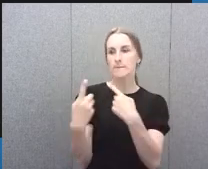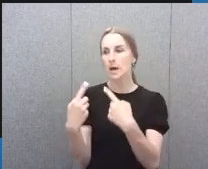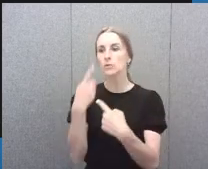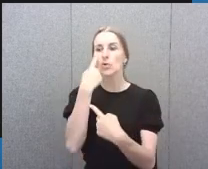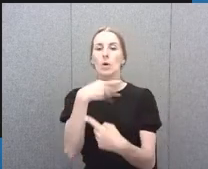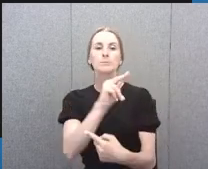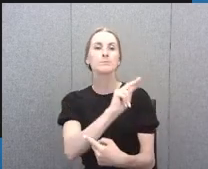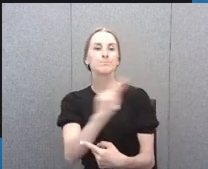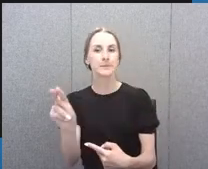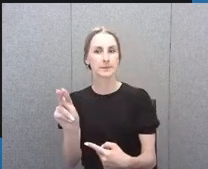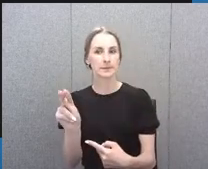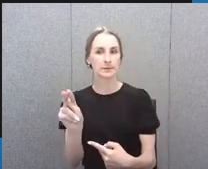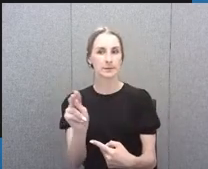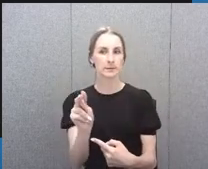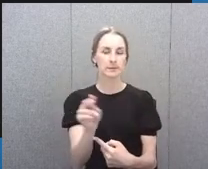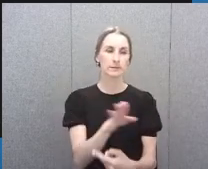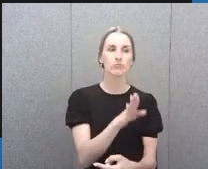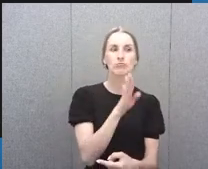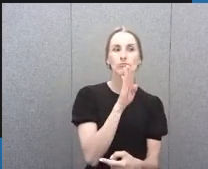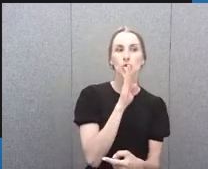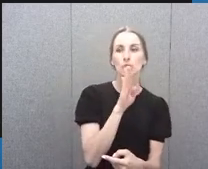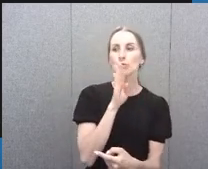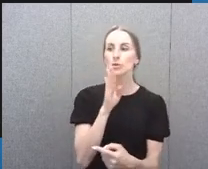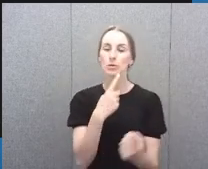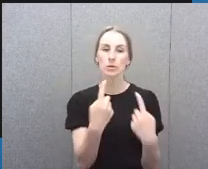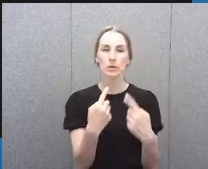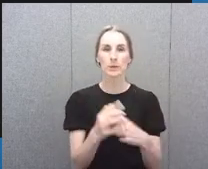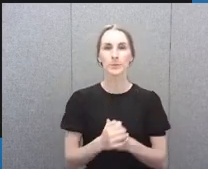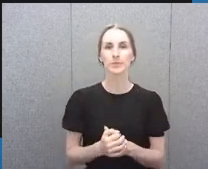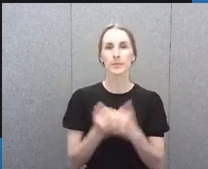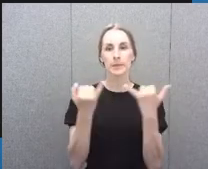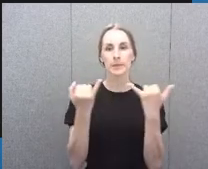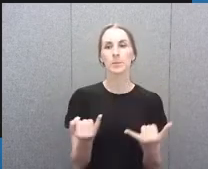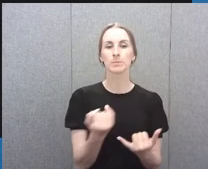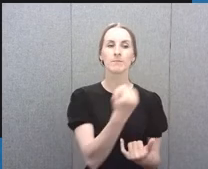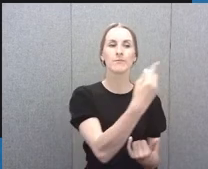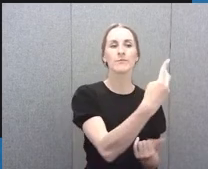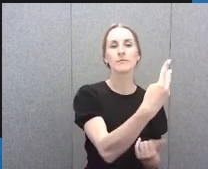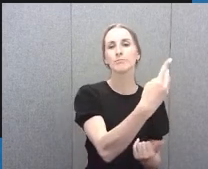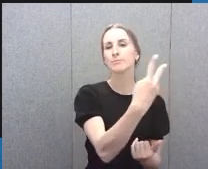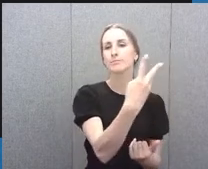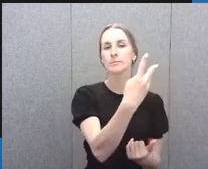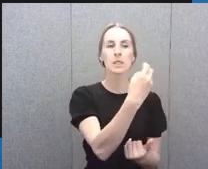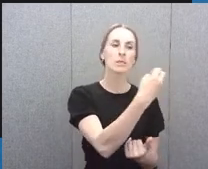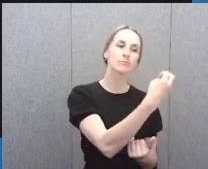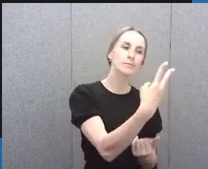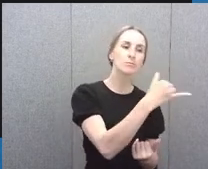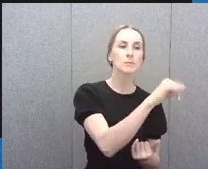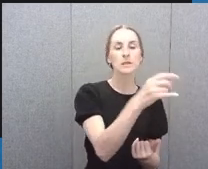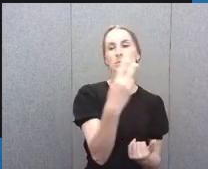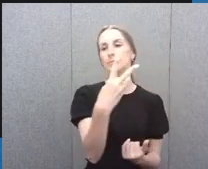мы ведем переговоры даже с женщинами, с теми же женщинами. Буквально по минутке для каждой из нас